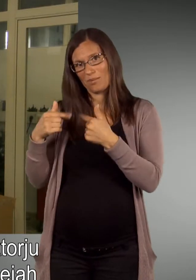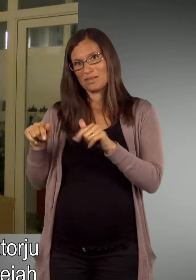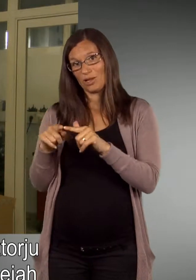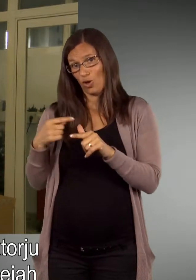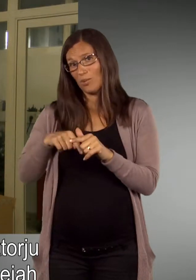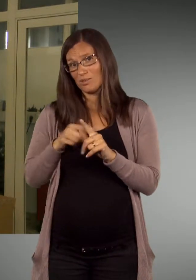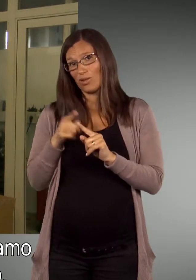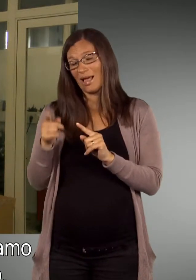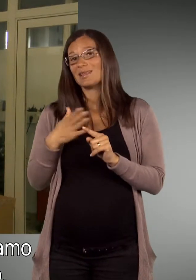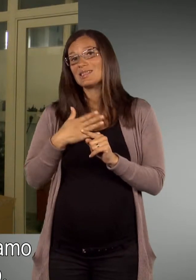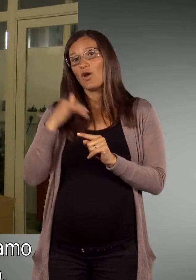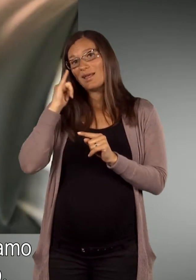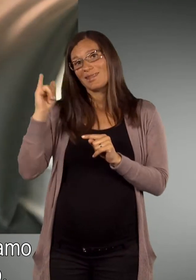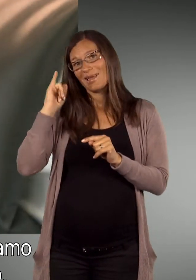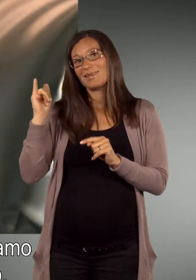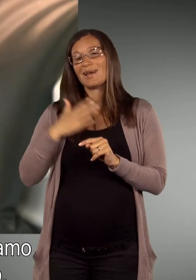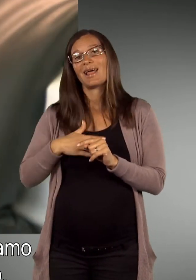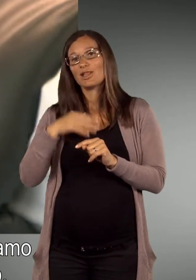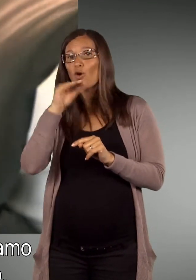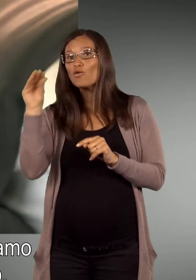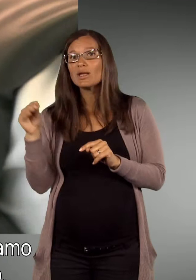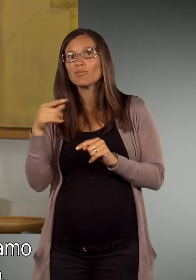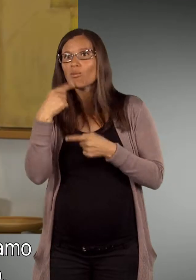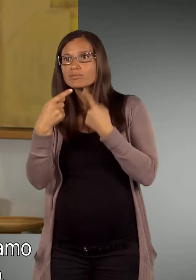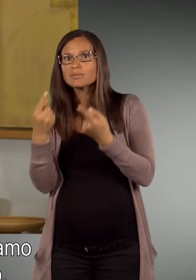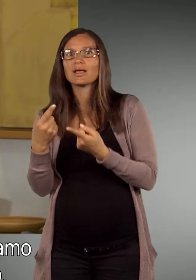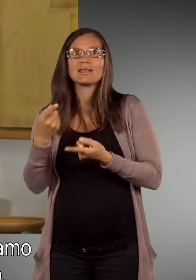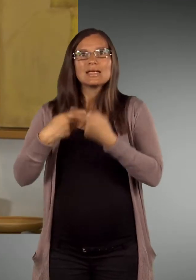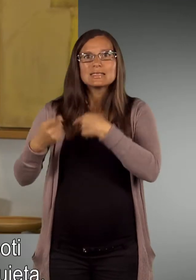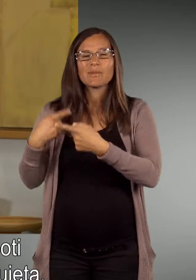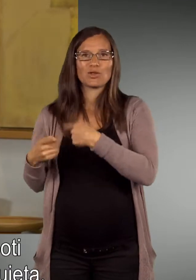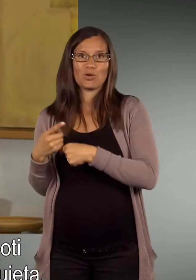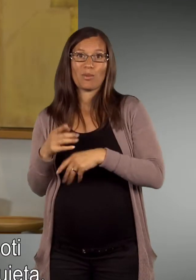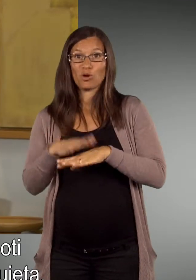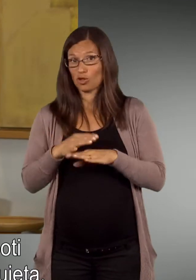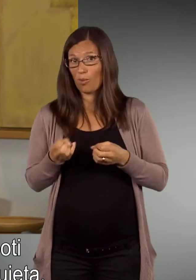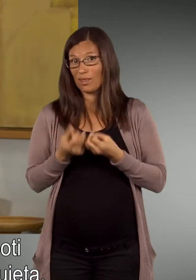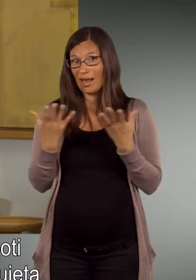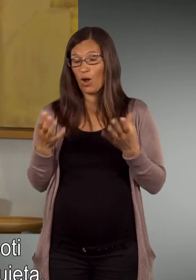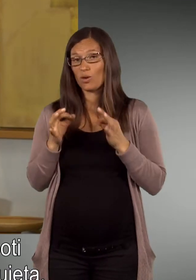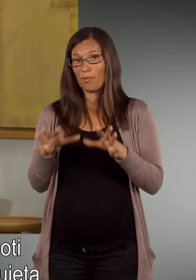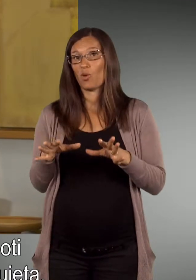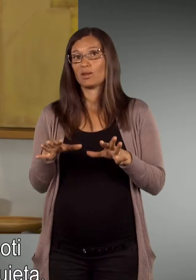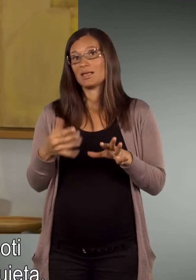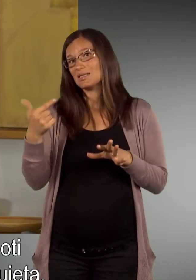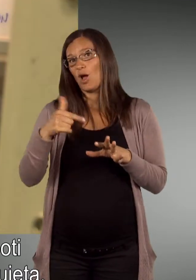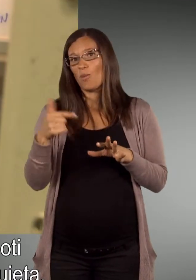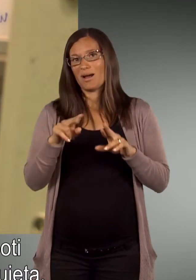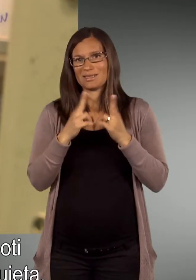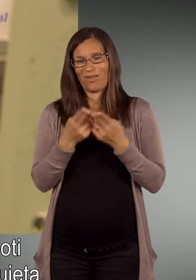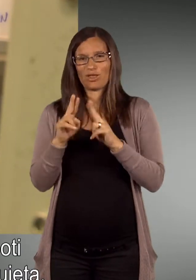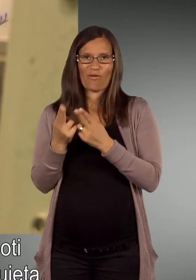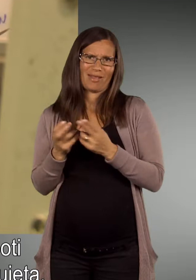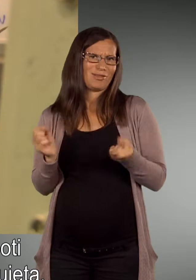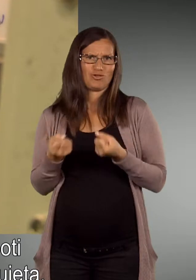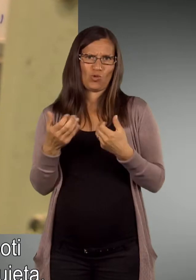da o svojih idejah radi govorimo in jih raznašamo okrog in jih izmenjujemo. Tako da že po naravni poti sta ta dva svetova težko